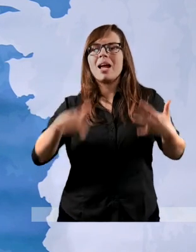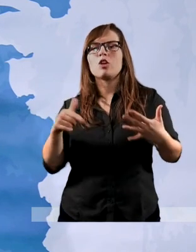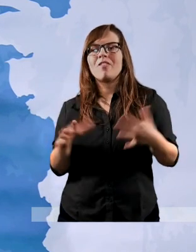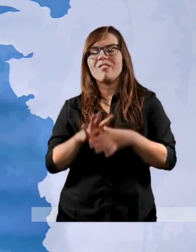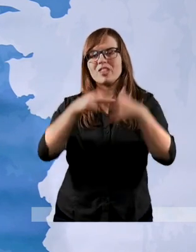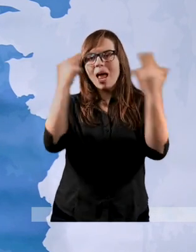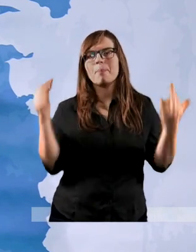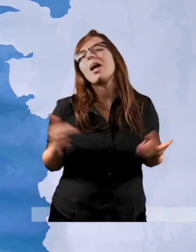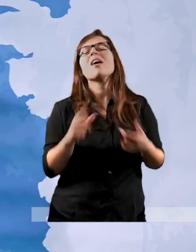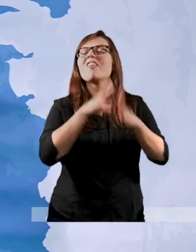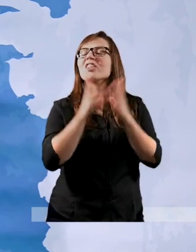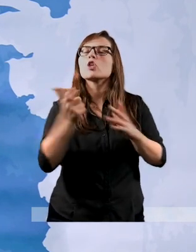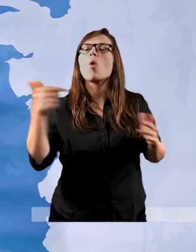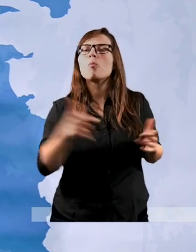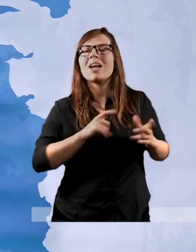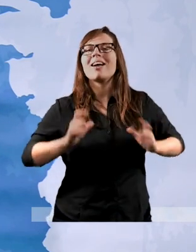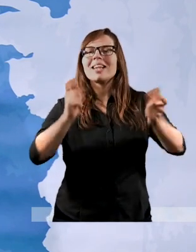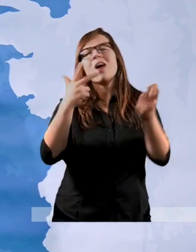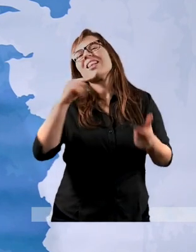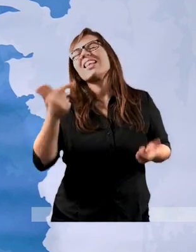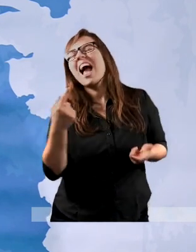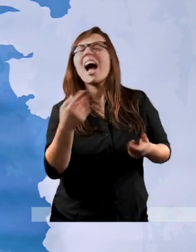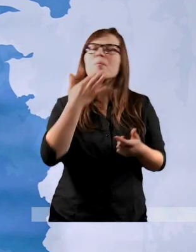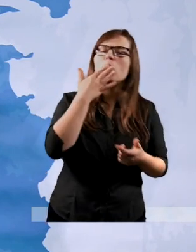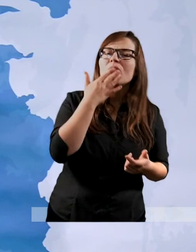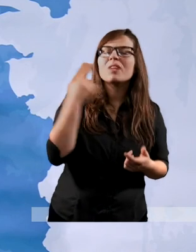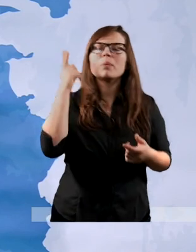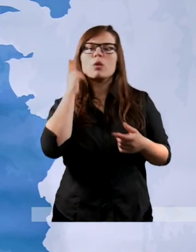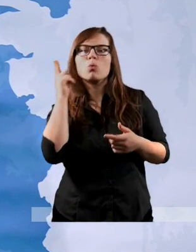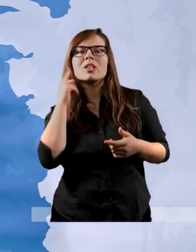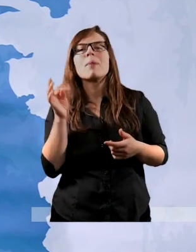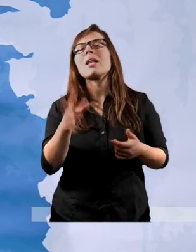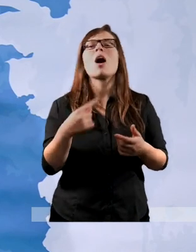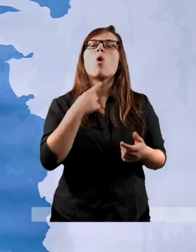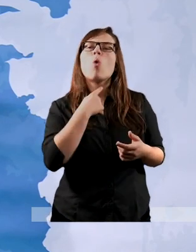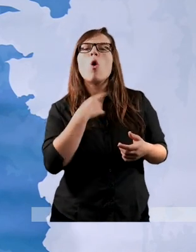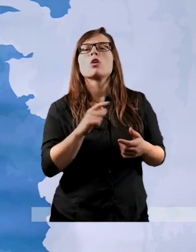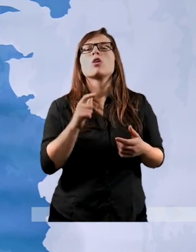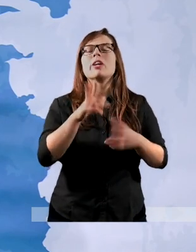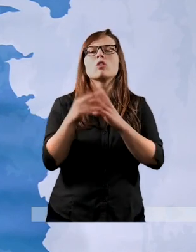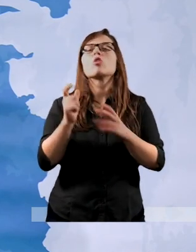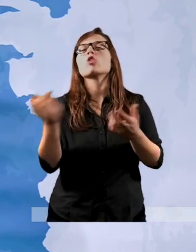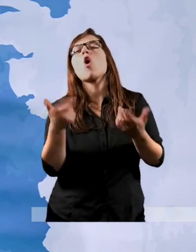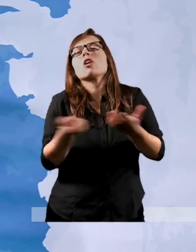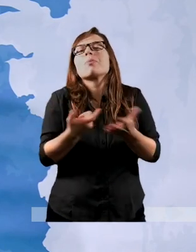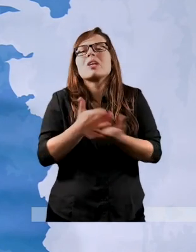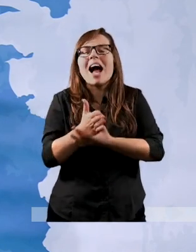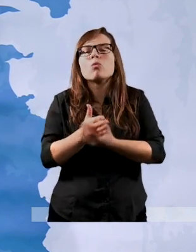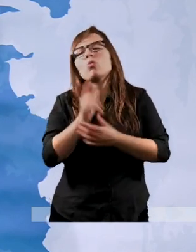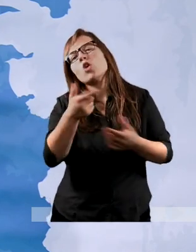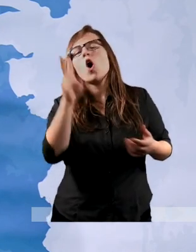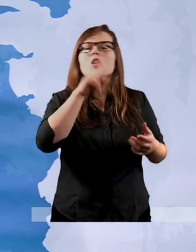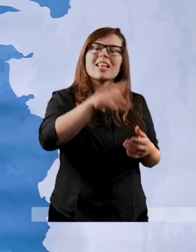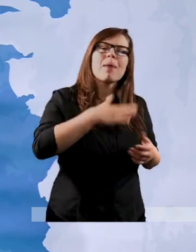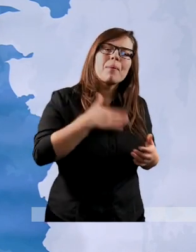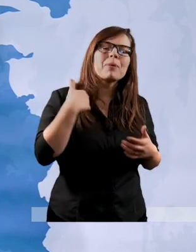I wszystko, co musiało się zdarzyć, bo nieraz mówimy, słyszymy takie głosy, trzeba sobie na to zasłużyć. No, kto tam